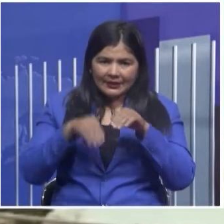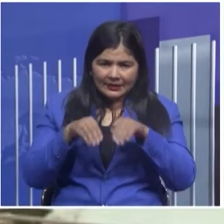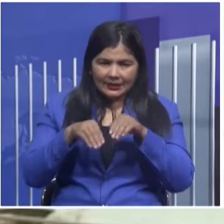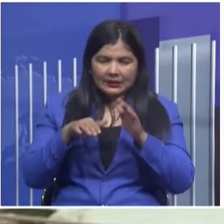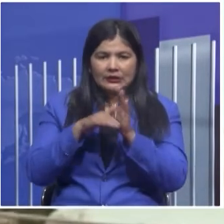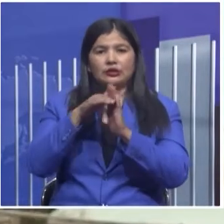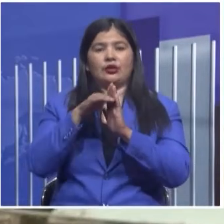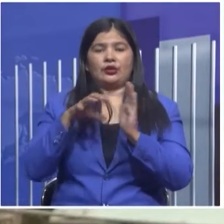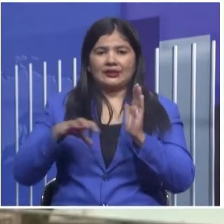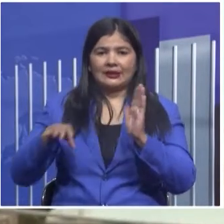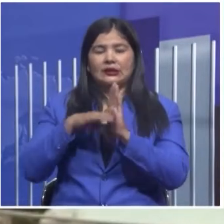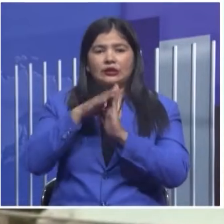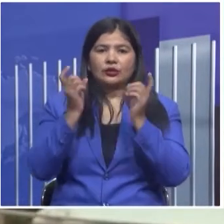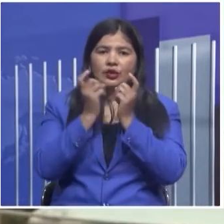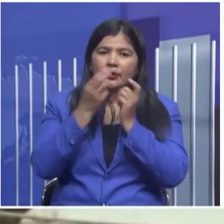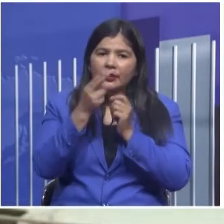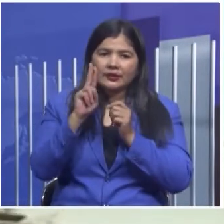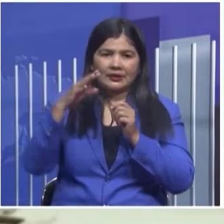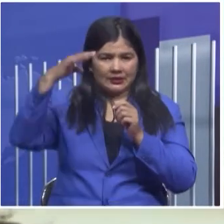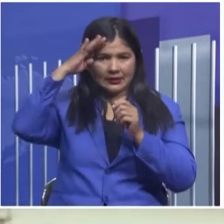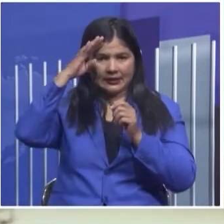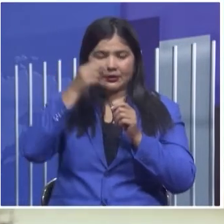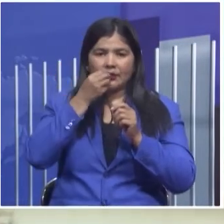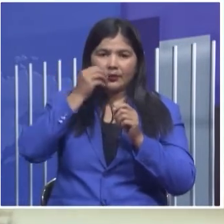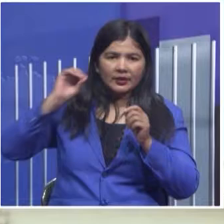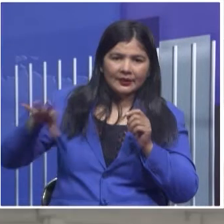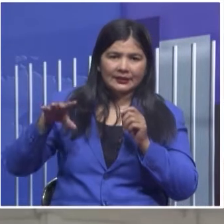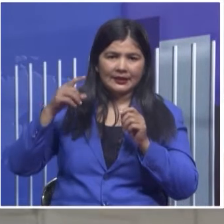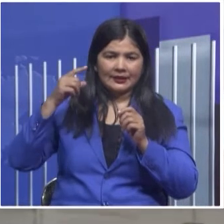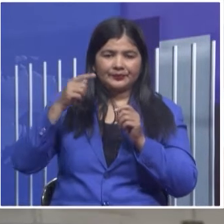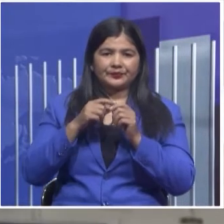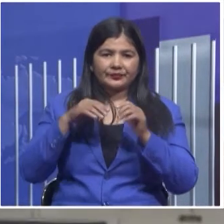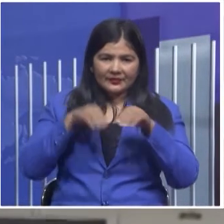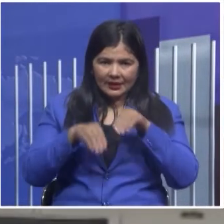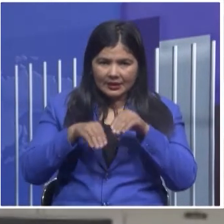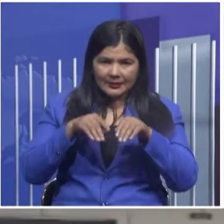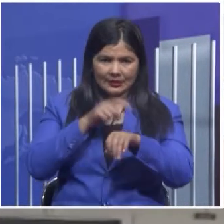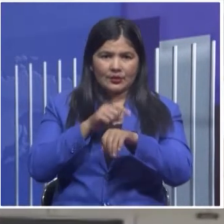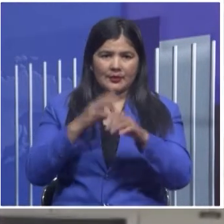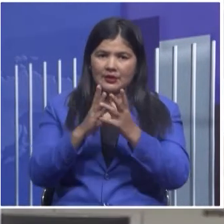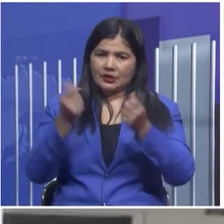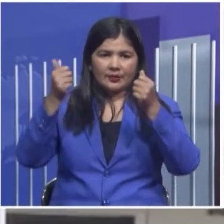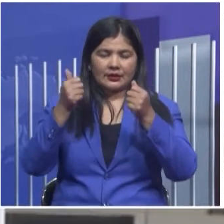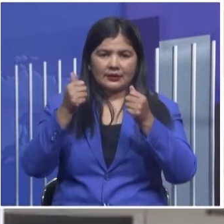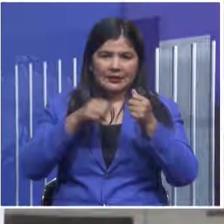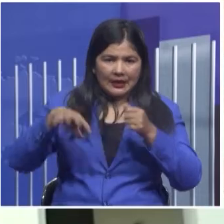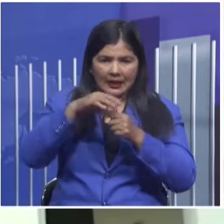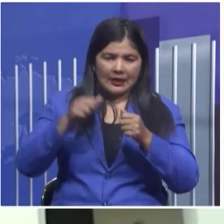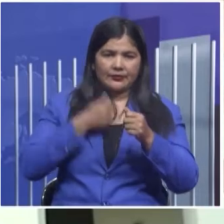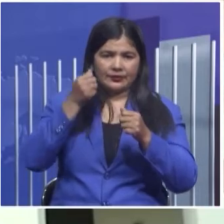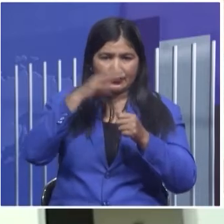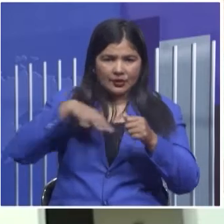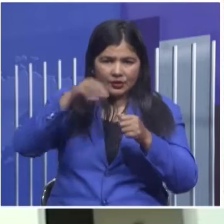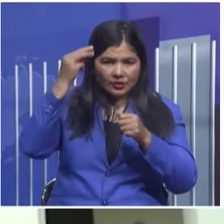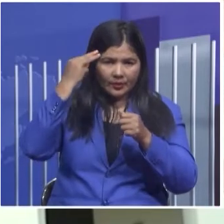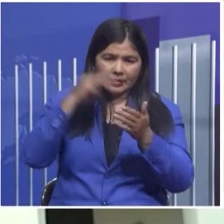विषयमा छलफल भएको थियो। छलफलपछि सरकारका प्रवक्ता ज्ञानेन्द्र बहादुर कार्कीले निर्वाचन समयमै सम्पन्न गर्न आफूहरू सहमत भएको जानकारी दिनुभयो।